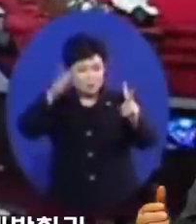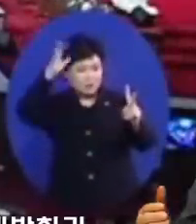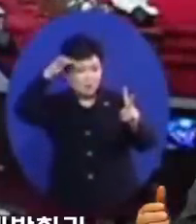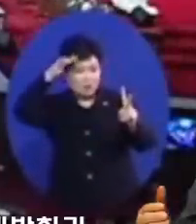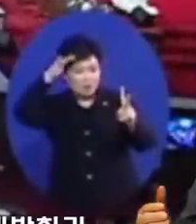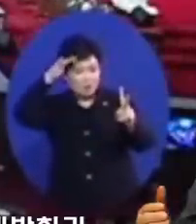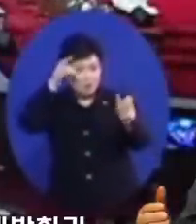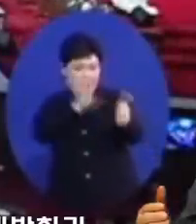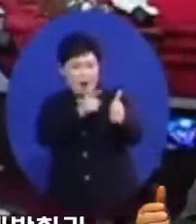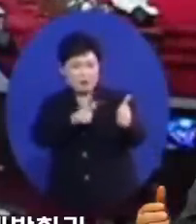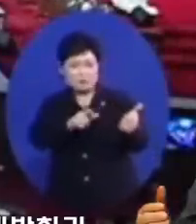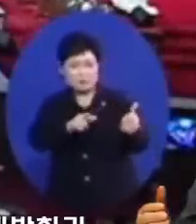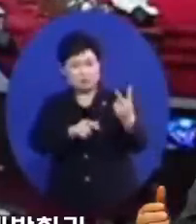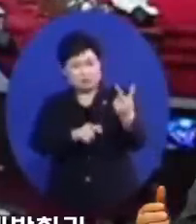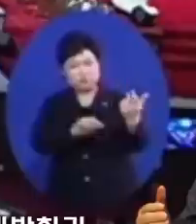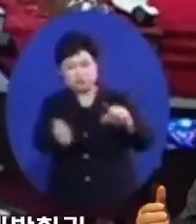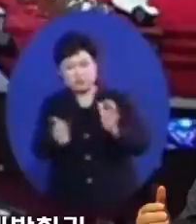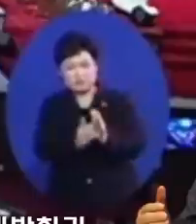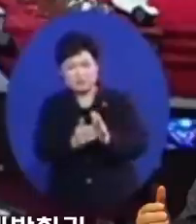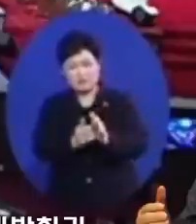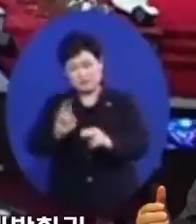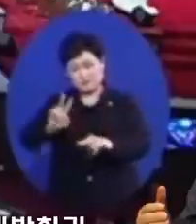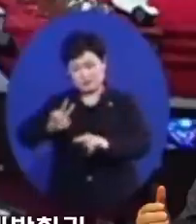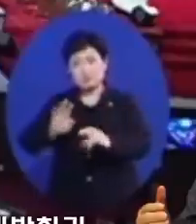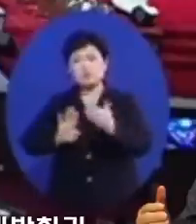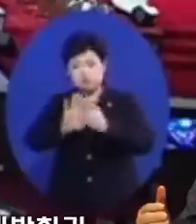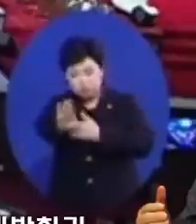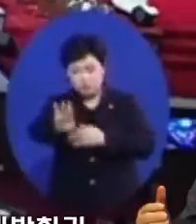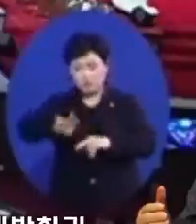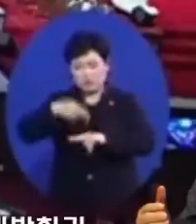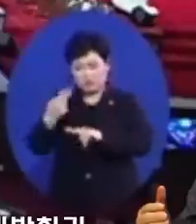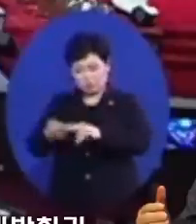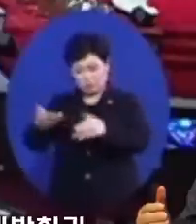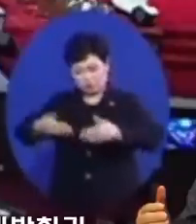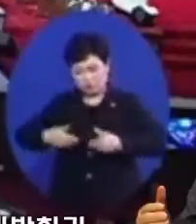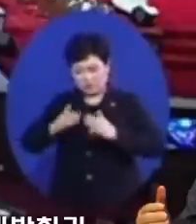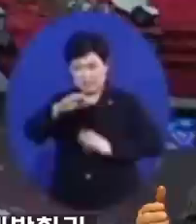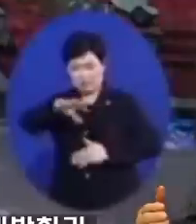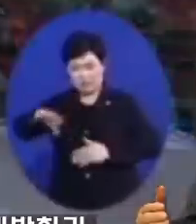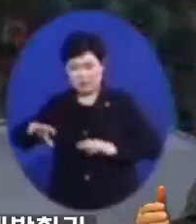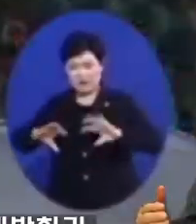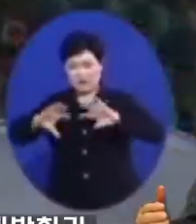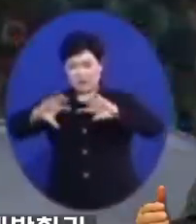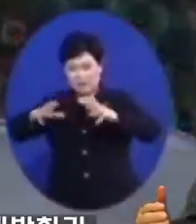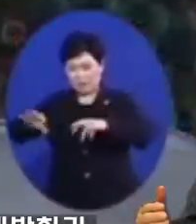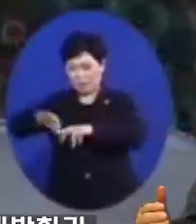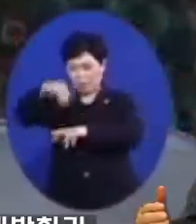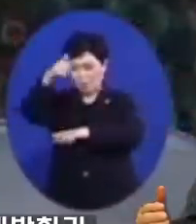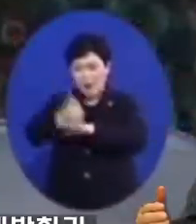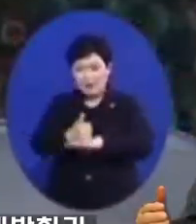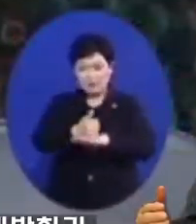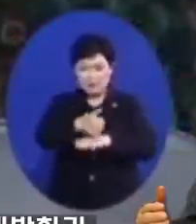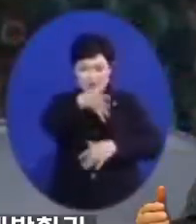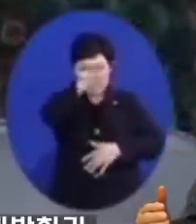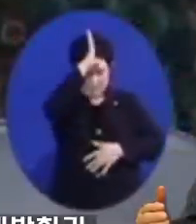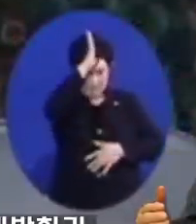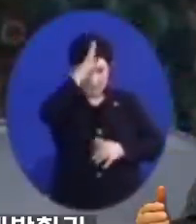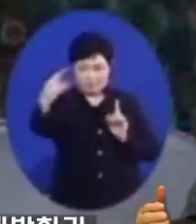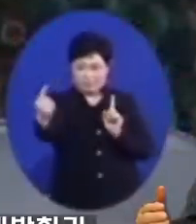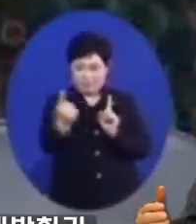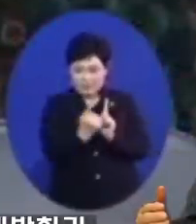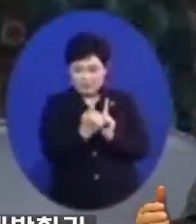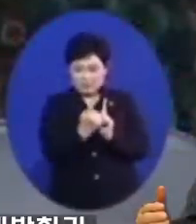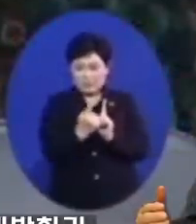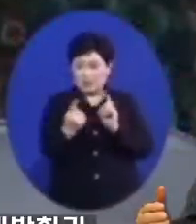그 일이 있은 후에 선물을 준 이웃나라 왕이 알렉산더 대왕을 방문을 했을 때 알렉산더 대왕이 그 이야기를